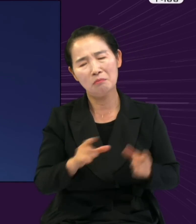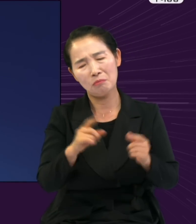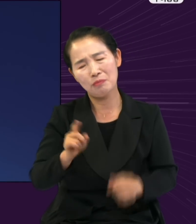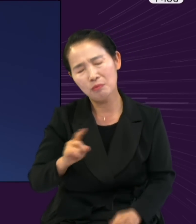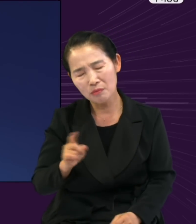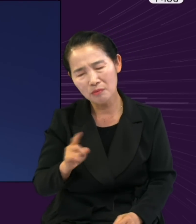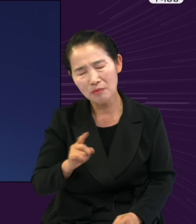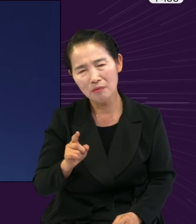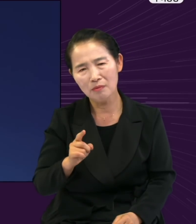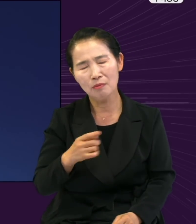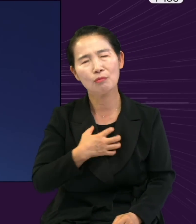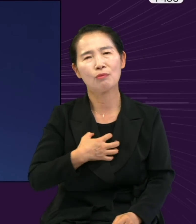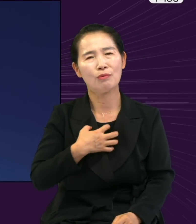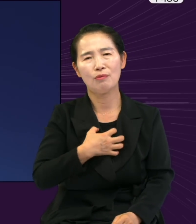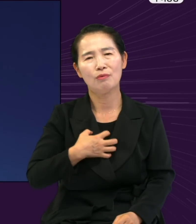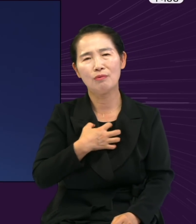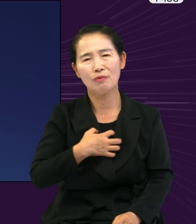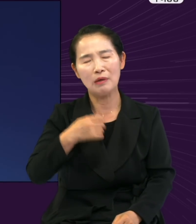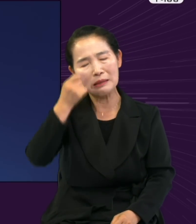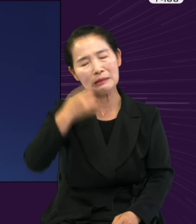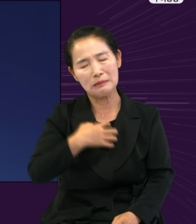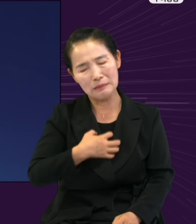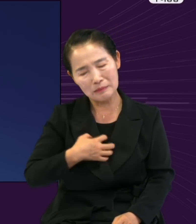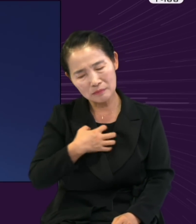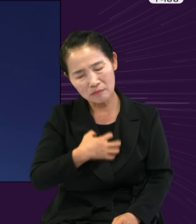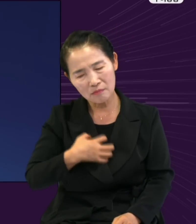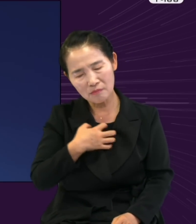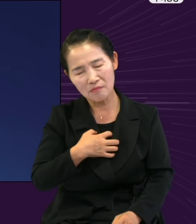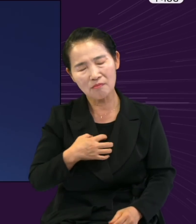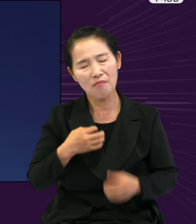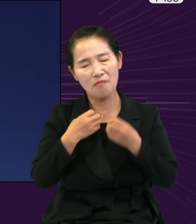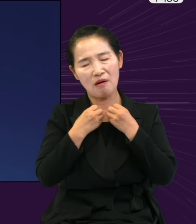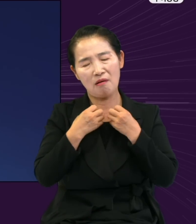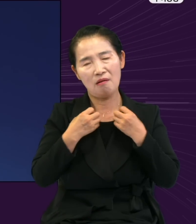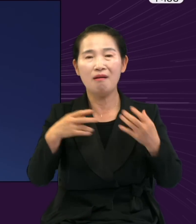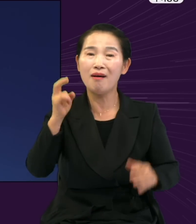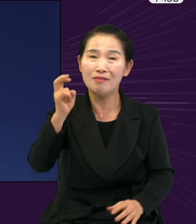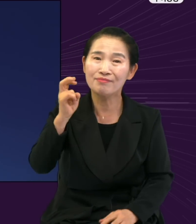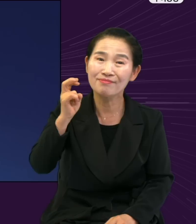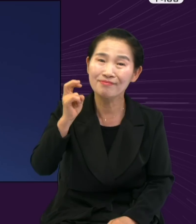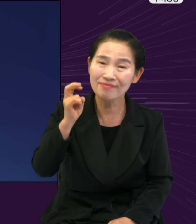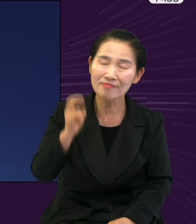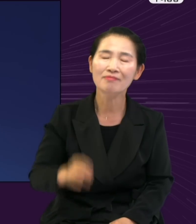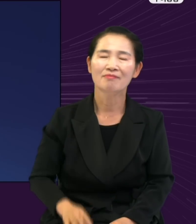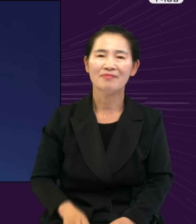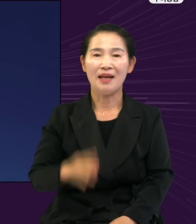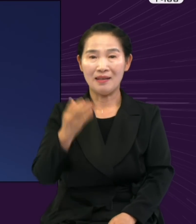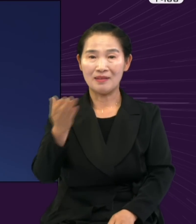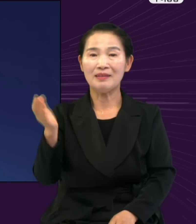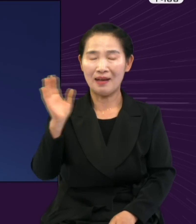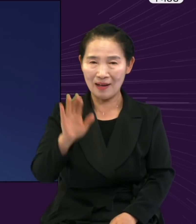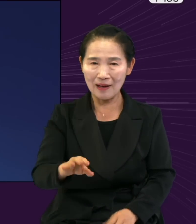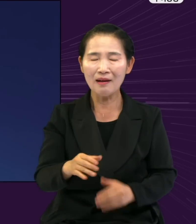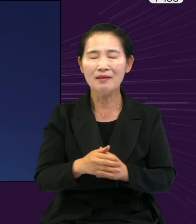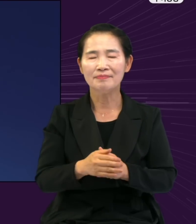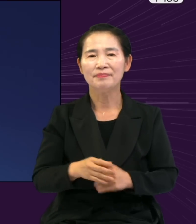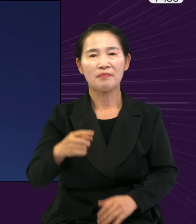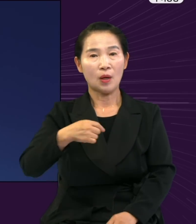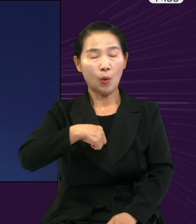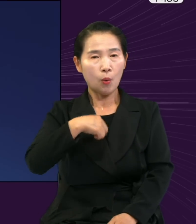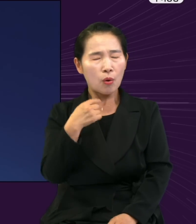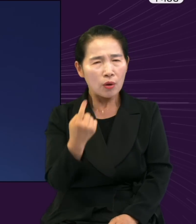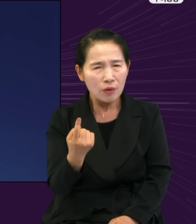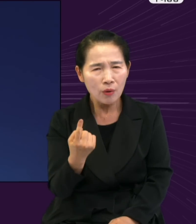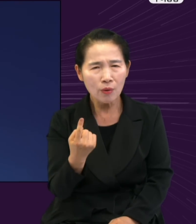고통과 슬픔이 밀려오진 않았을까요? 그러나 오직 홀로 그녀를